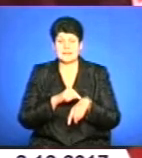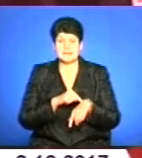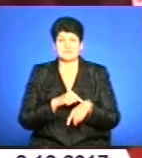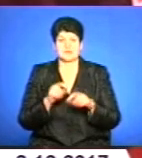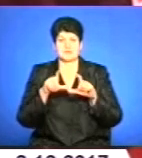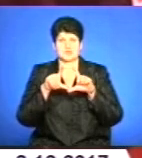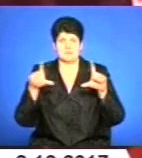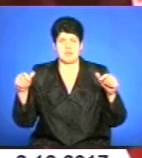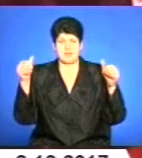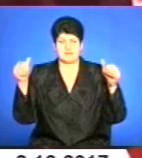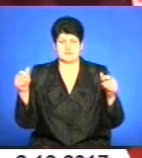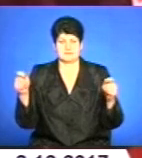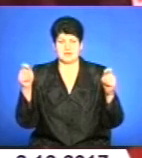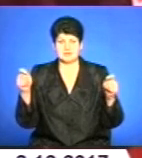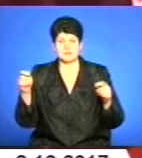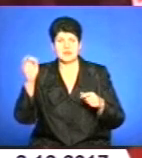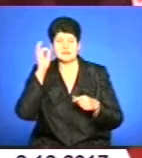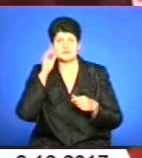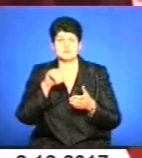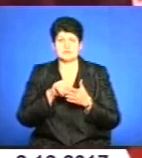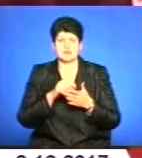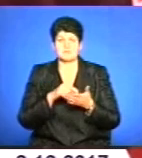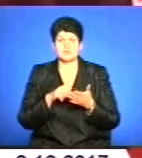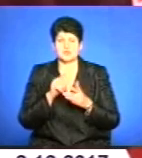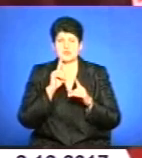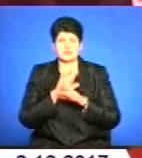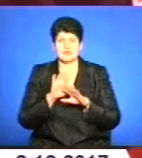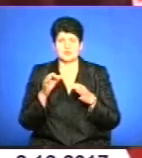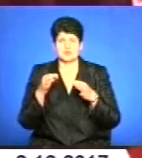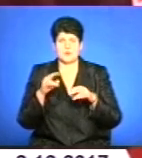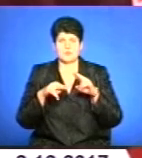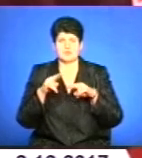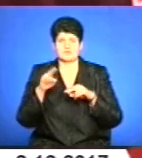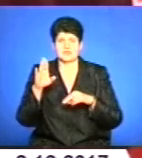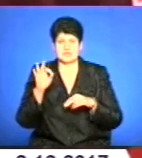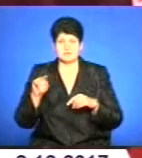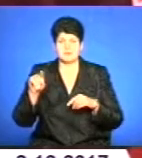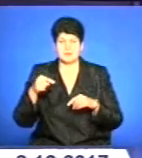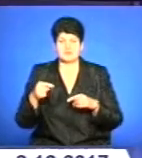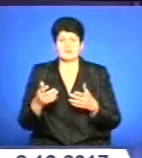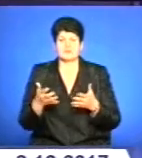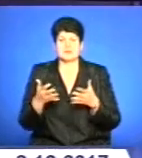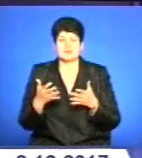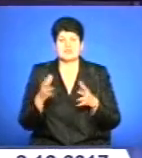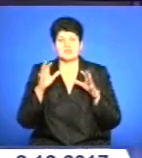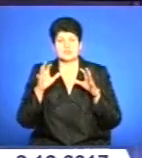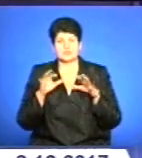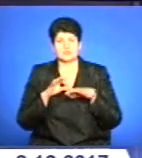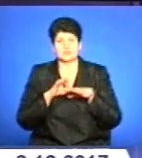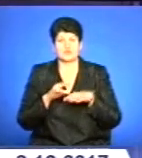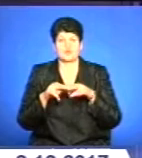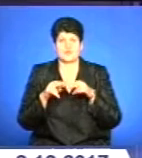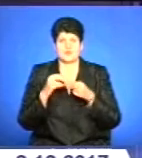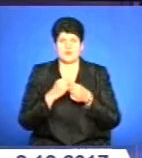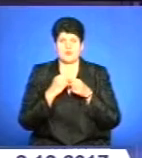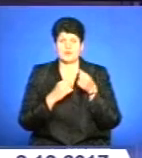аби вкотре нагадати представникам міської влади, що не дозволять продовжувати будівництво і вимагають з'ясувати, чи законно ведуться будівельні